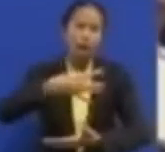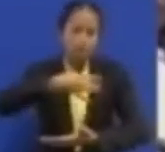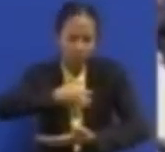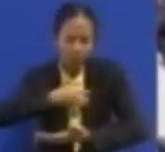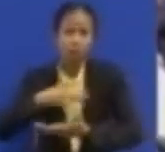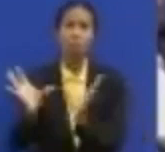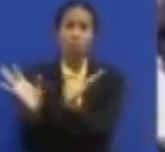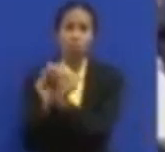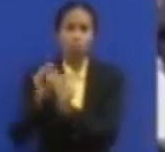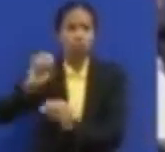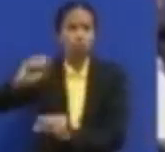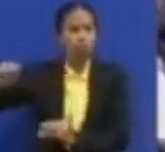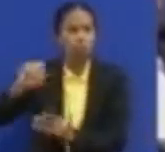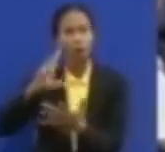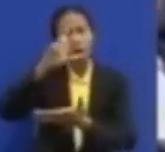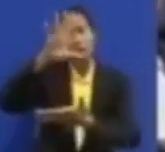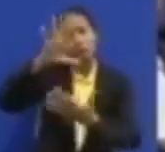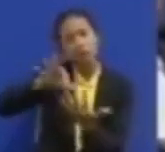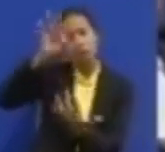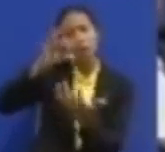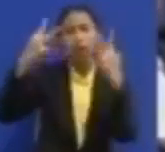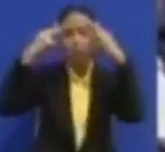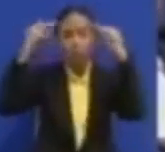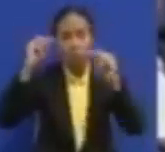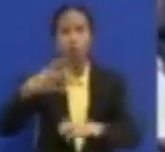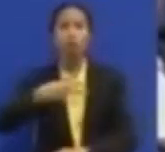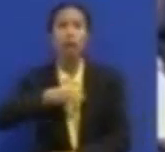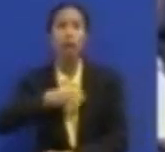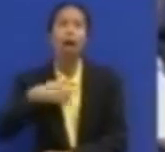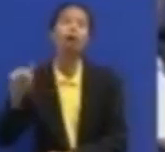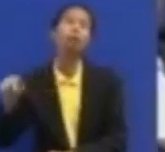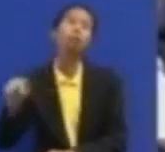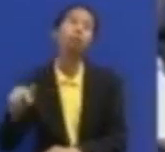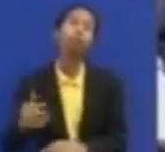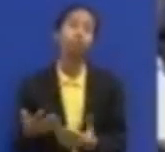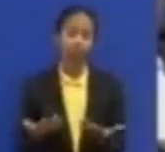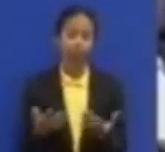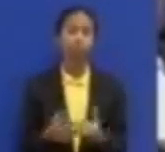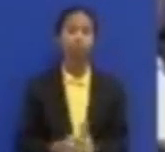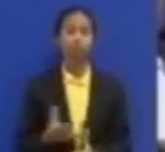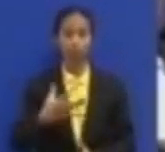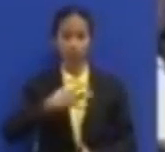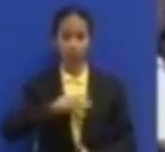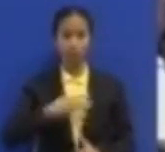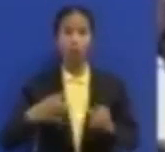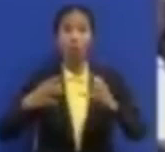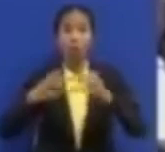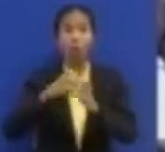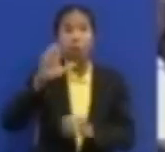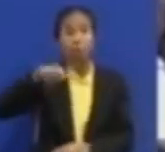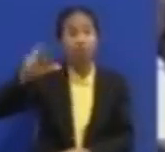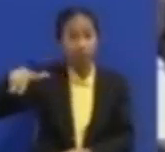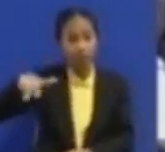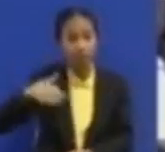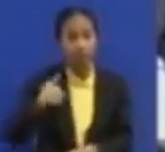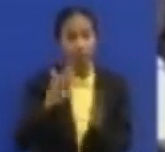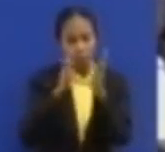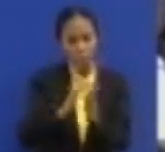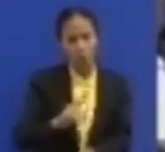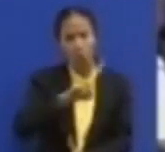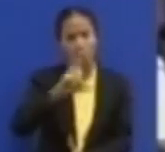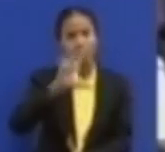การเลือกนายกรัฐมนตรีต่อไปท่านประธานที่เคารพครับพรรคเพื่อไทยมีแค่130กว่าเสียงเท่านั้นนะ